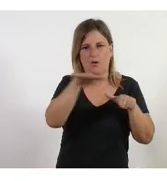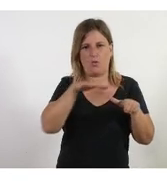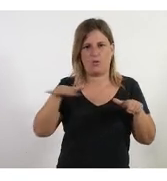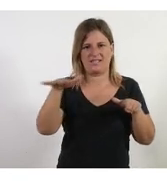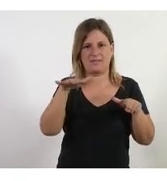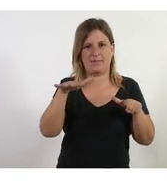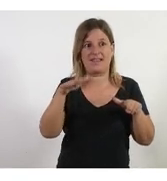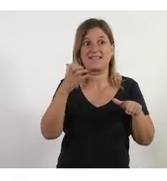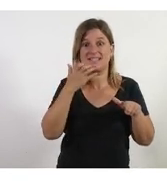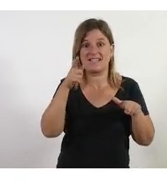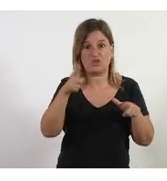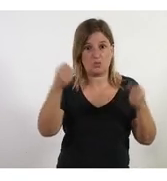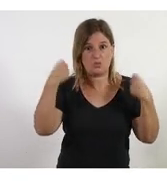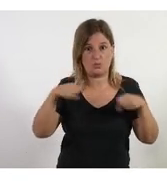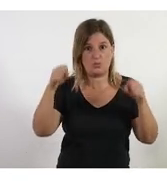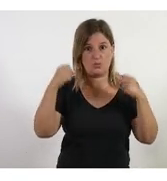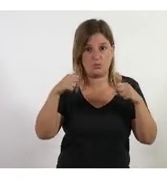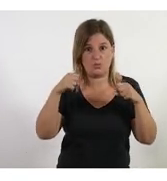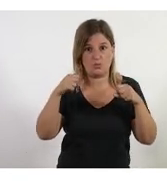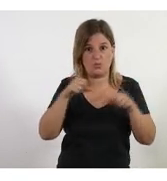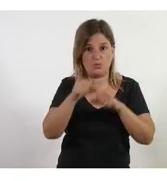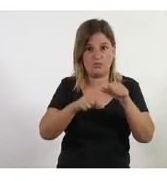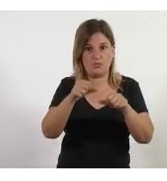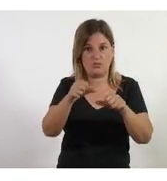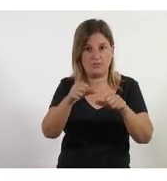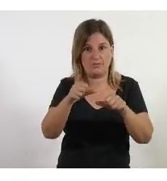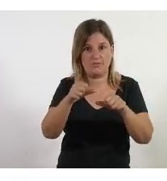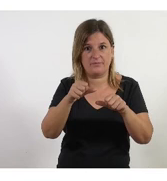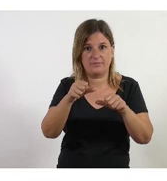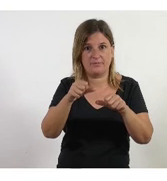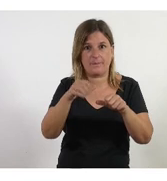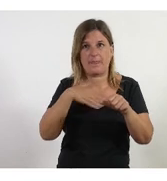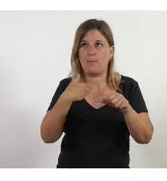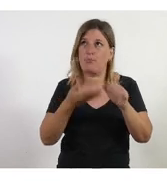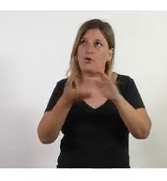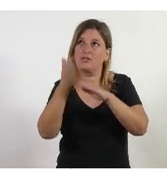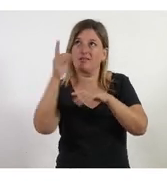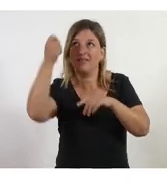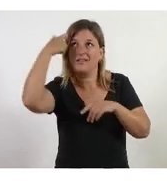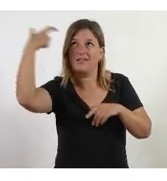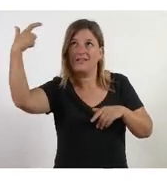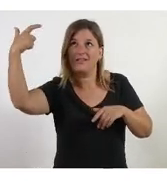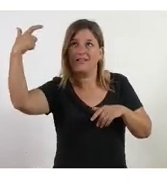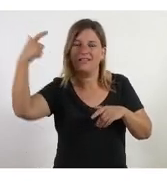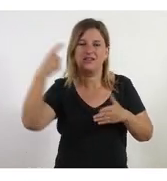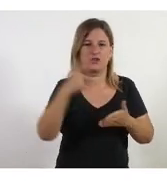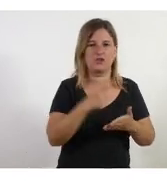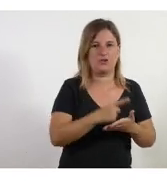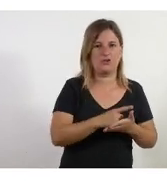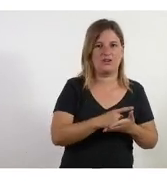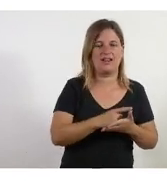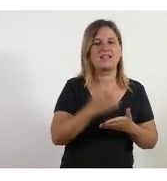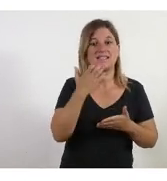ho vas practicant, de baixar, estar-hi una estoneta i tornar a pujar, quan hi tinguis